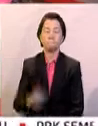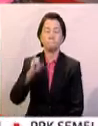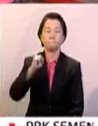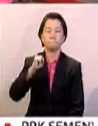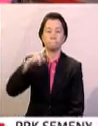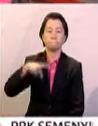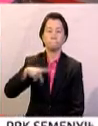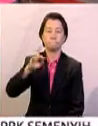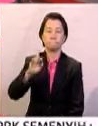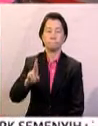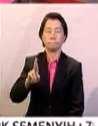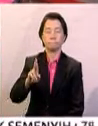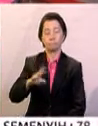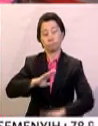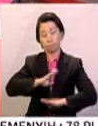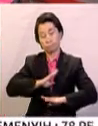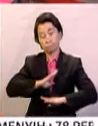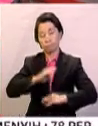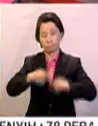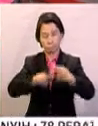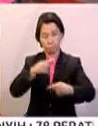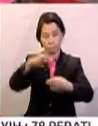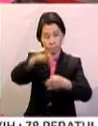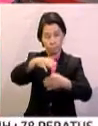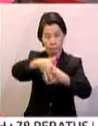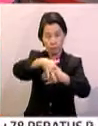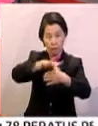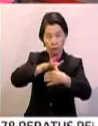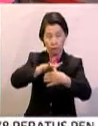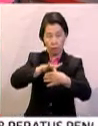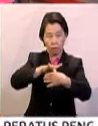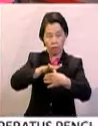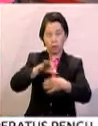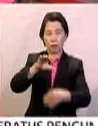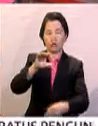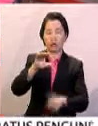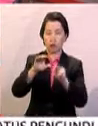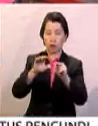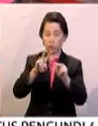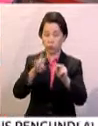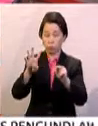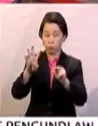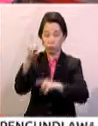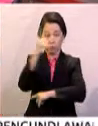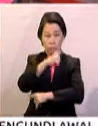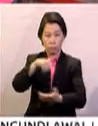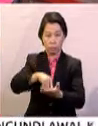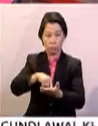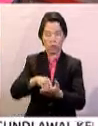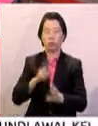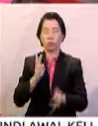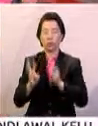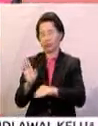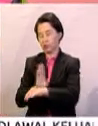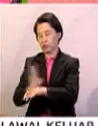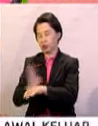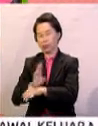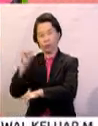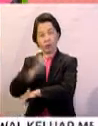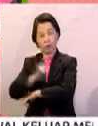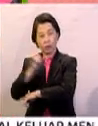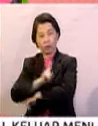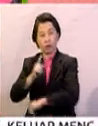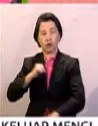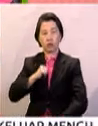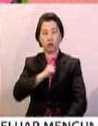Suruhanjaya Pilihan Raya SPR berpuas hati dengan proses pengundian awal PRK Semenyih hari ini. Walaupun sibuk dengan tugasan harian,